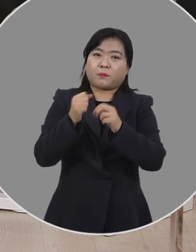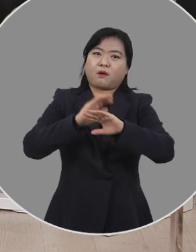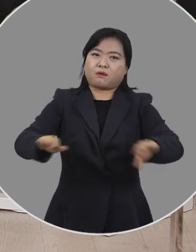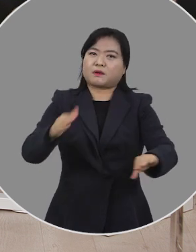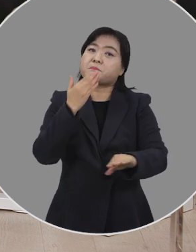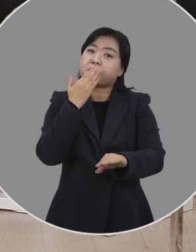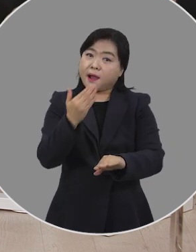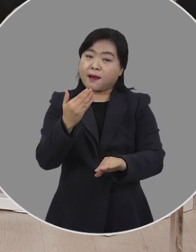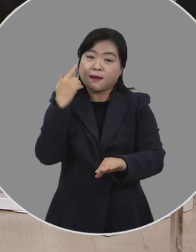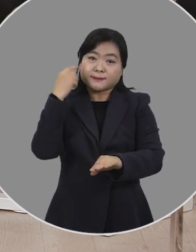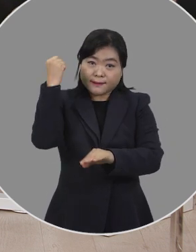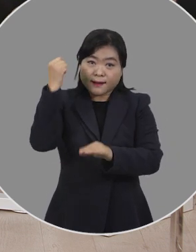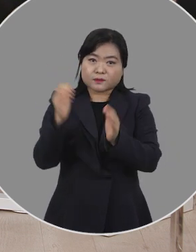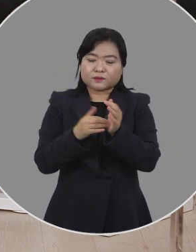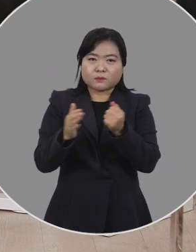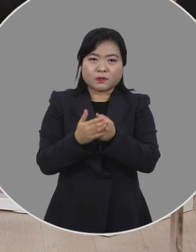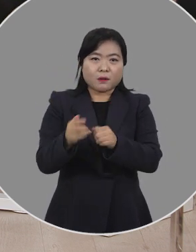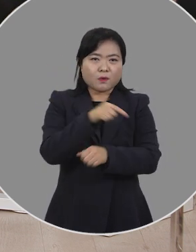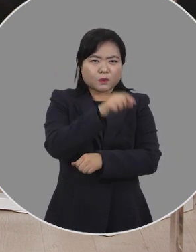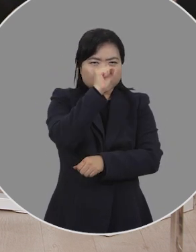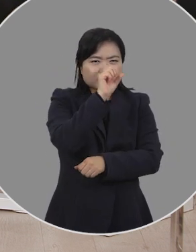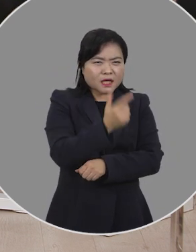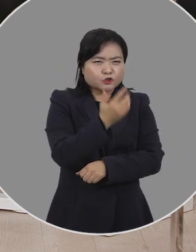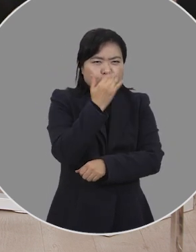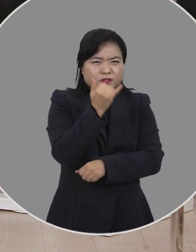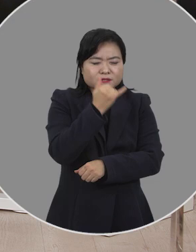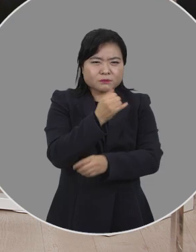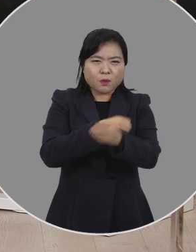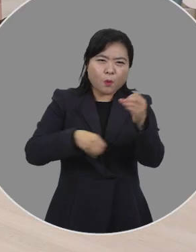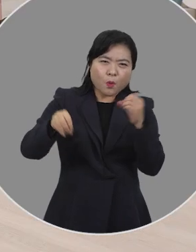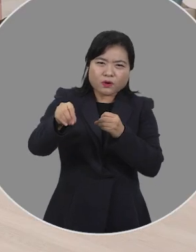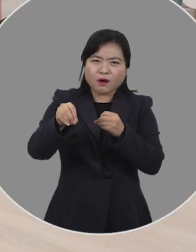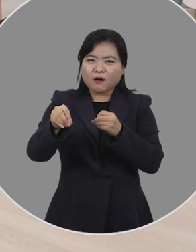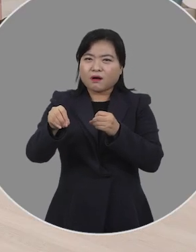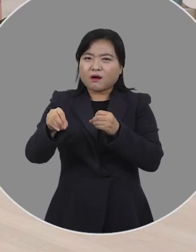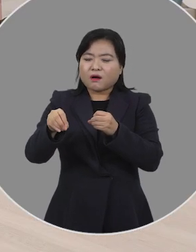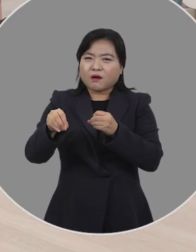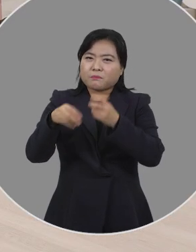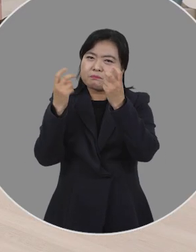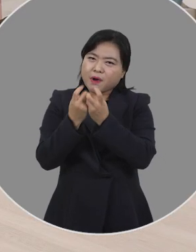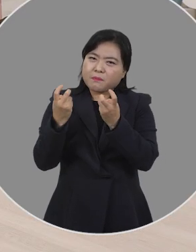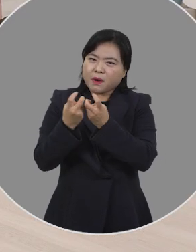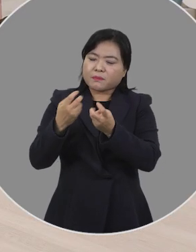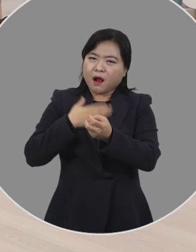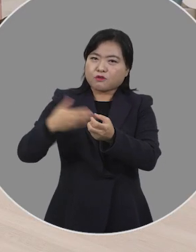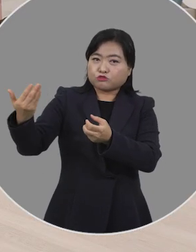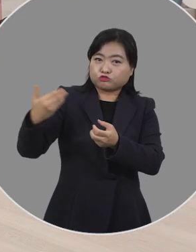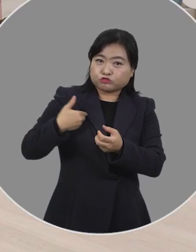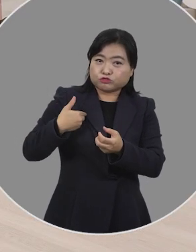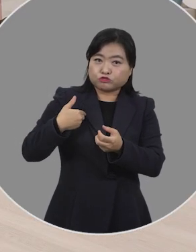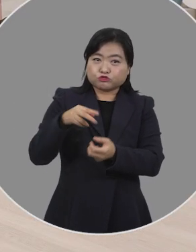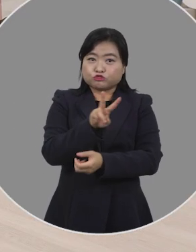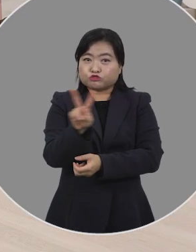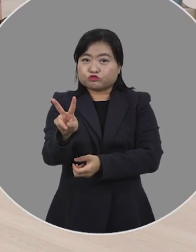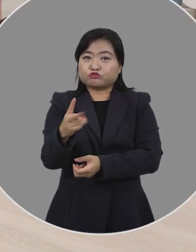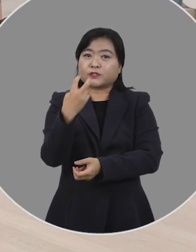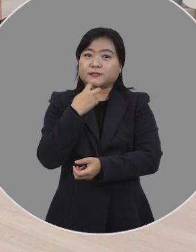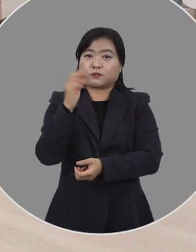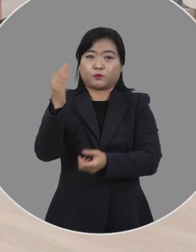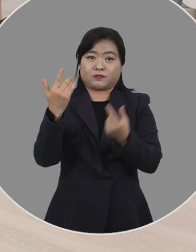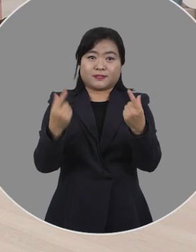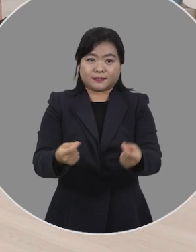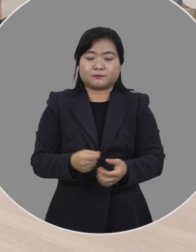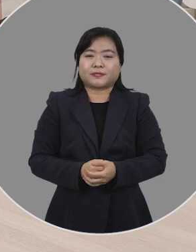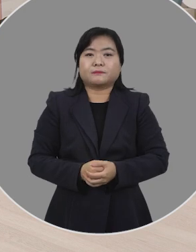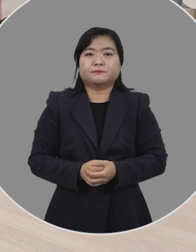그래서 한편으로는 안 좋은 면이지만 그게 오히려 우리에게 조금 더 어떤 길을 제공해 주는 그런 인사이트도 주는 것